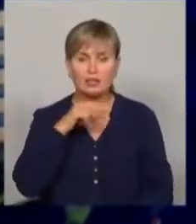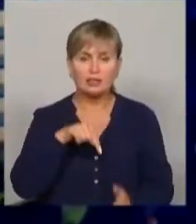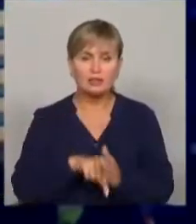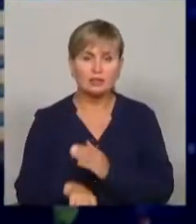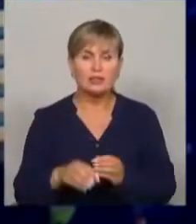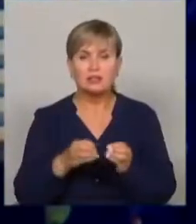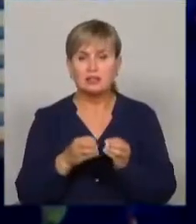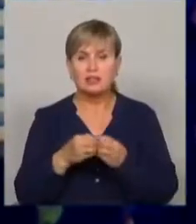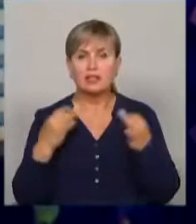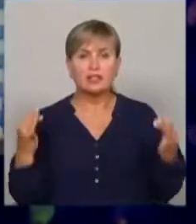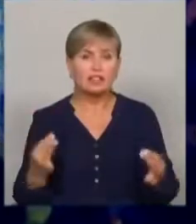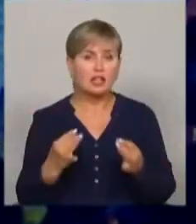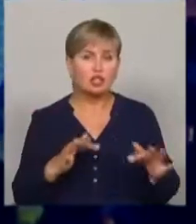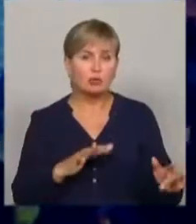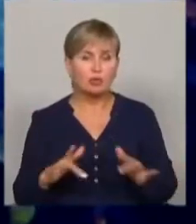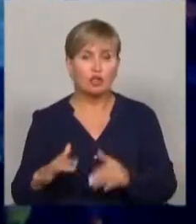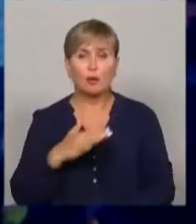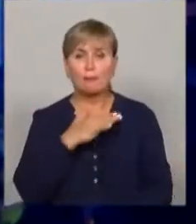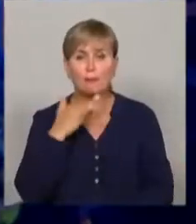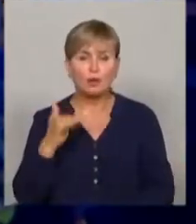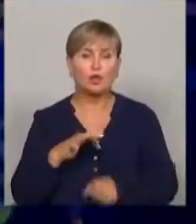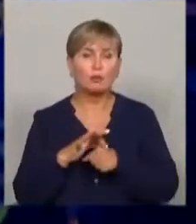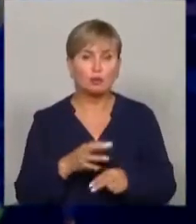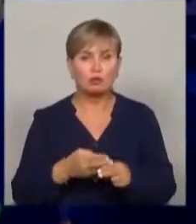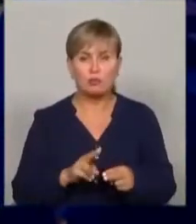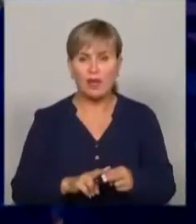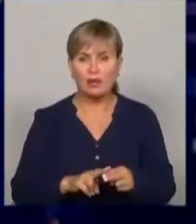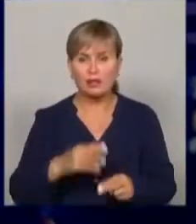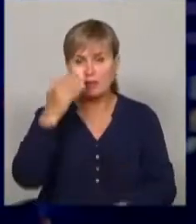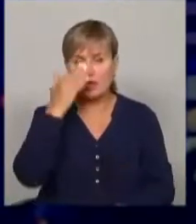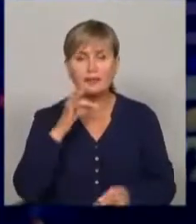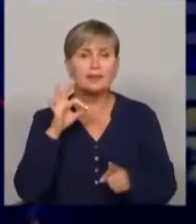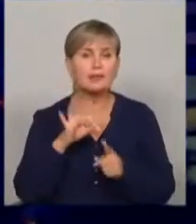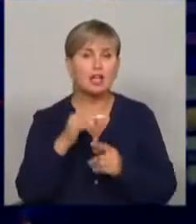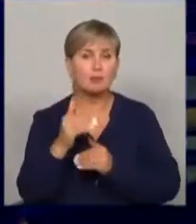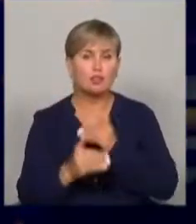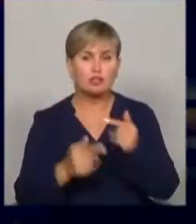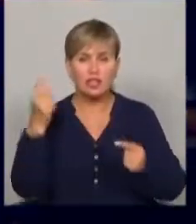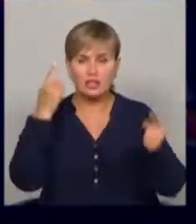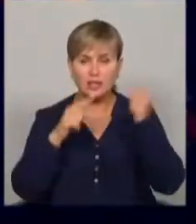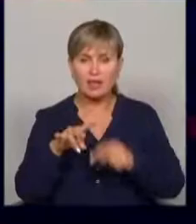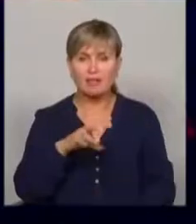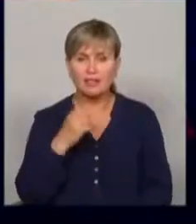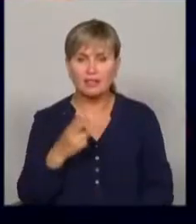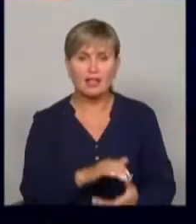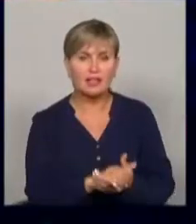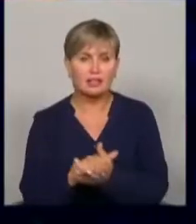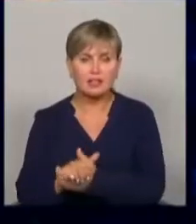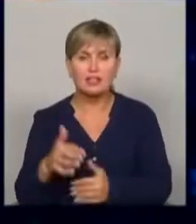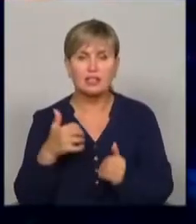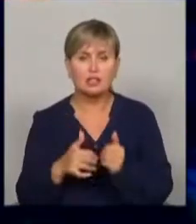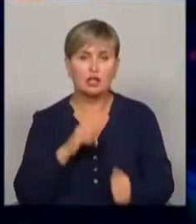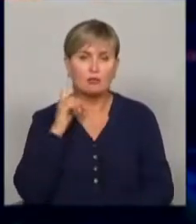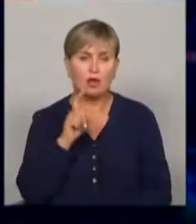десятки интереснейших мероприятий. Многие из них пройдут этим летом. Цель – продвижение идей национального единства среди молодежи.